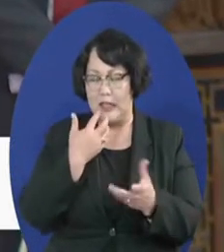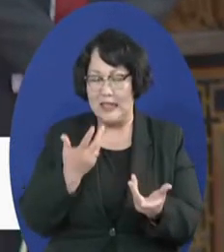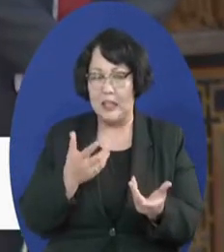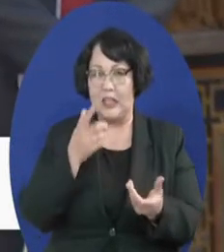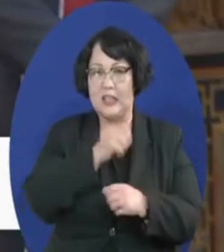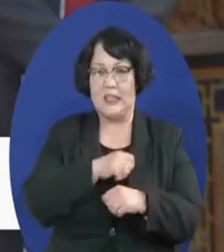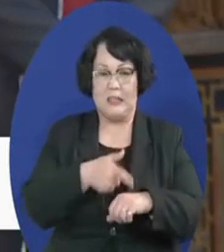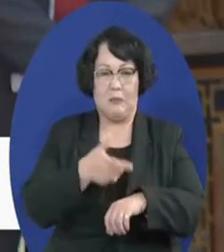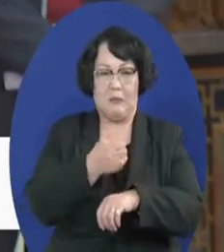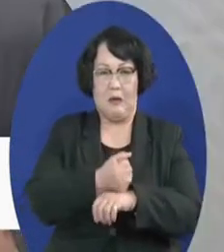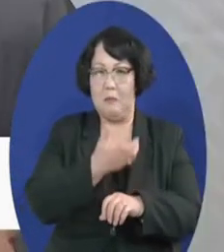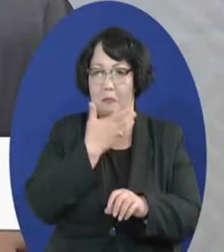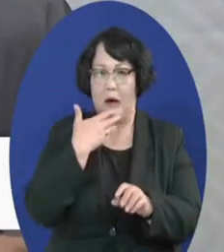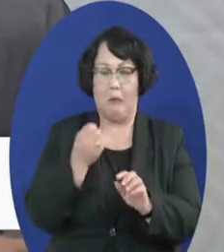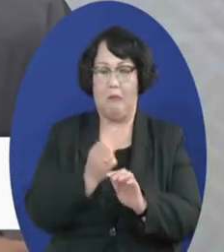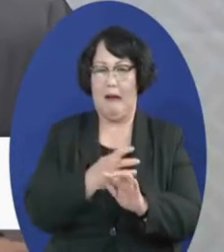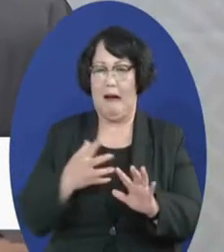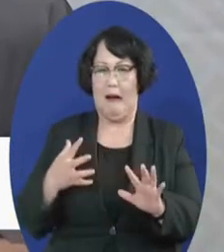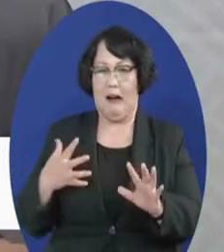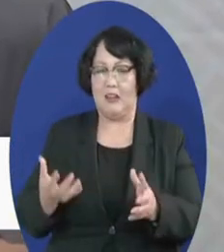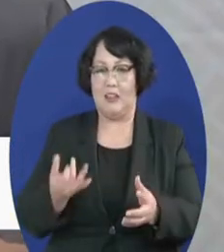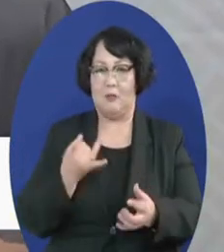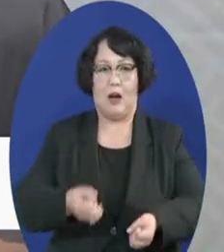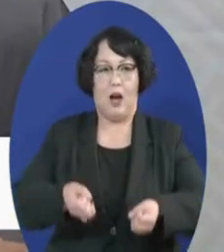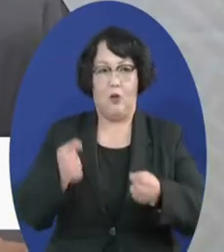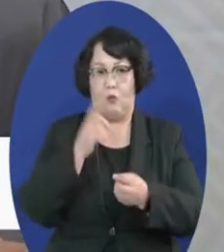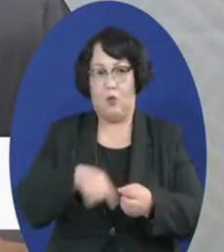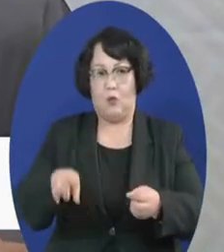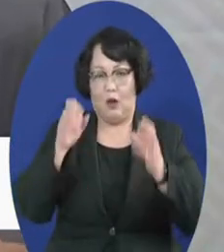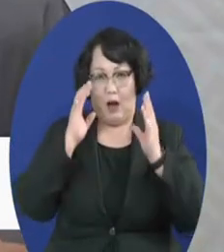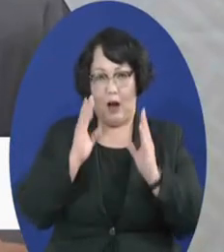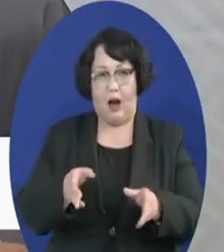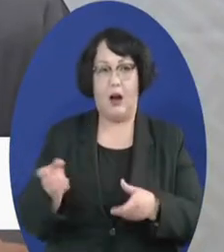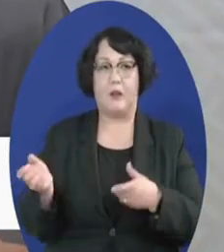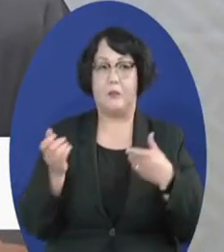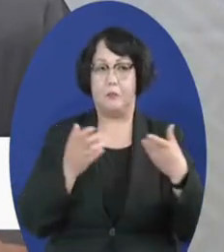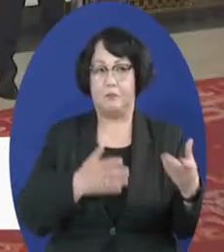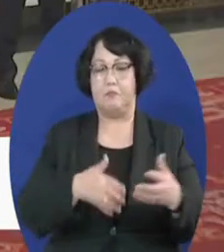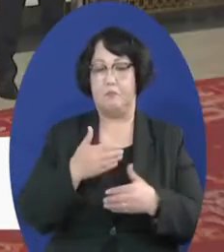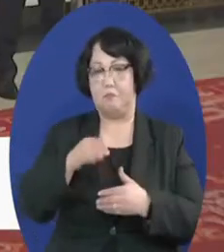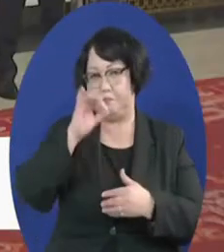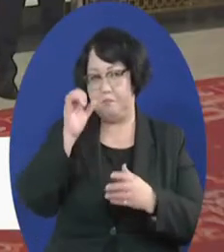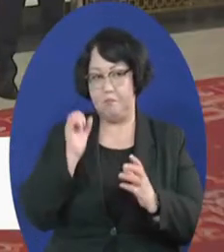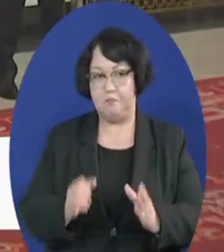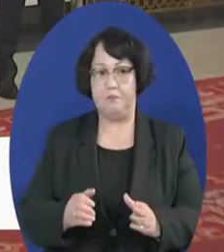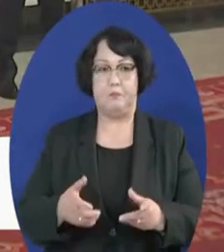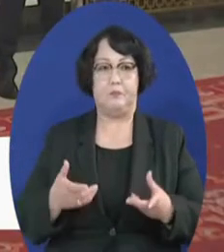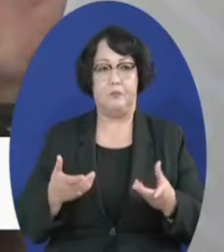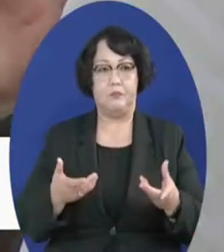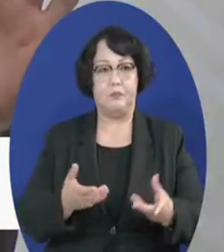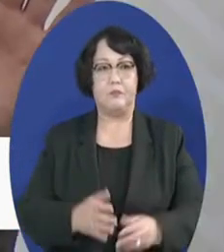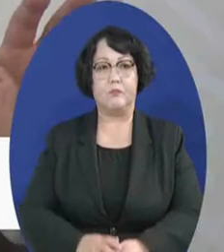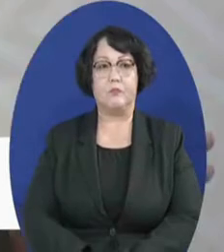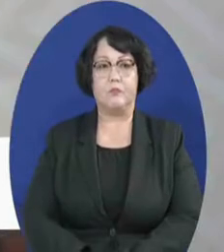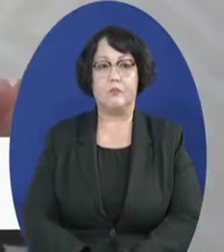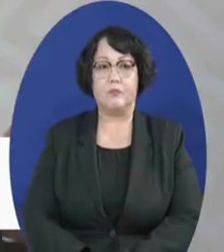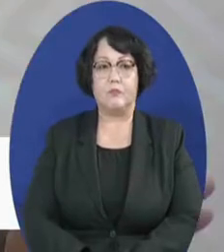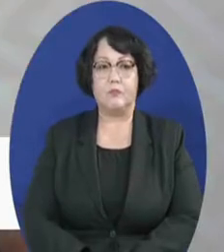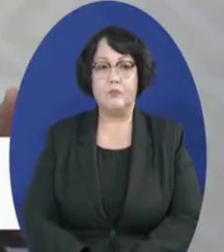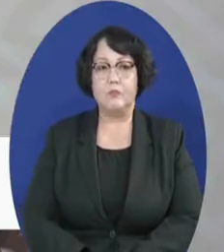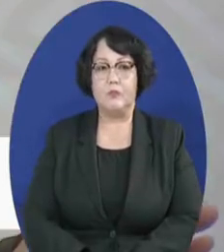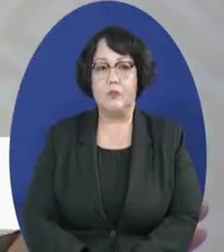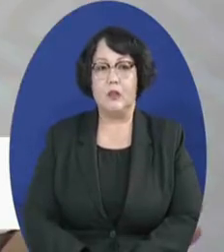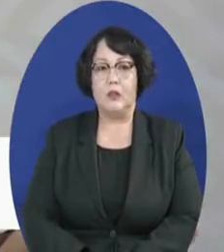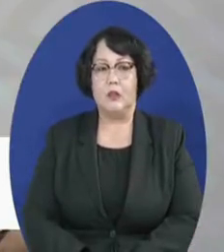хит бөөгнөрөл үүсгэхгүй байхад анхаарах шаардлагатайг тусгасан байна. Үүнээс гадна дараах асуудлуудыг